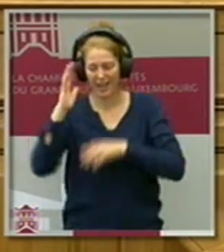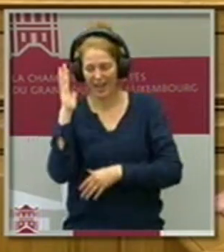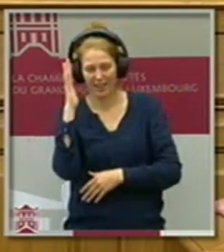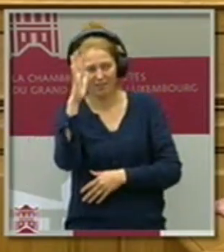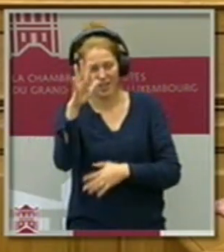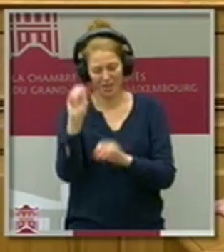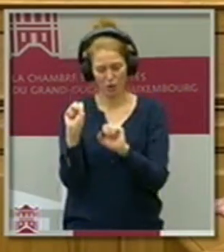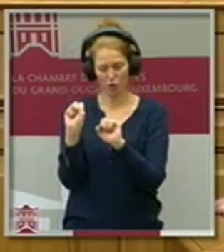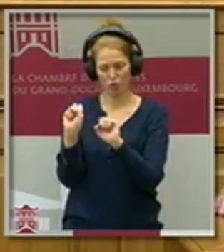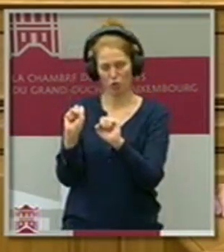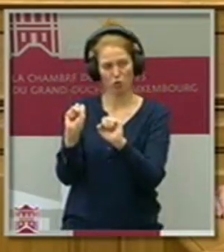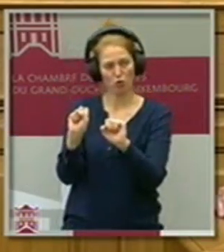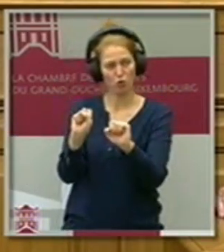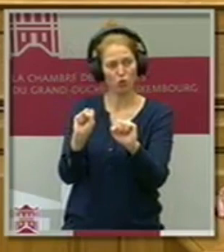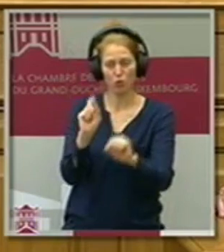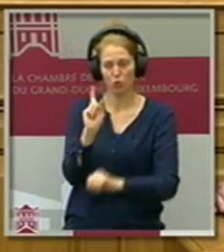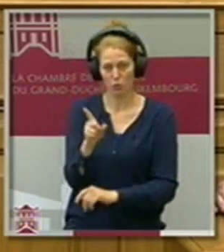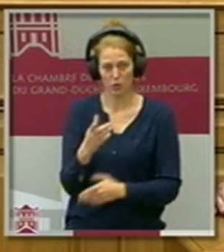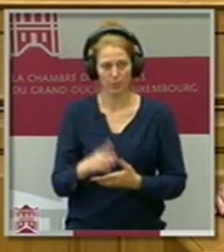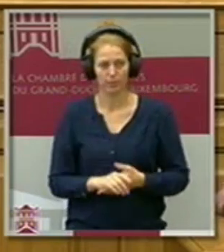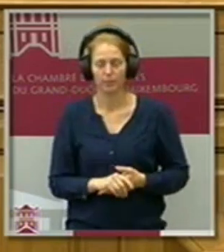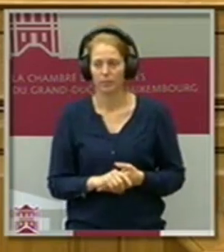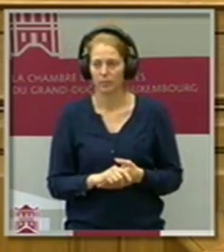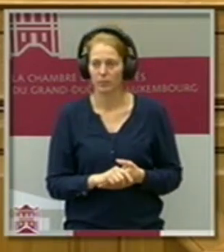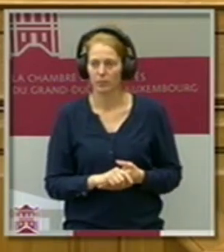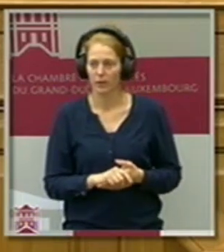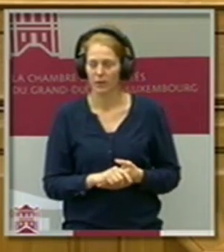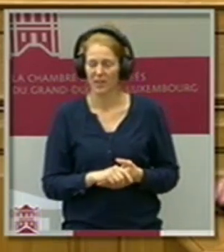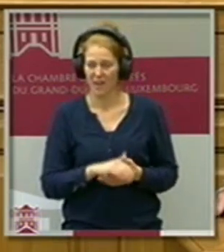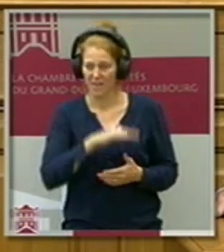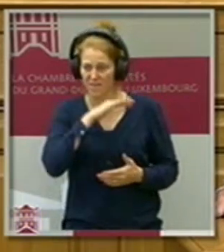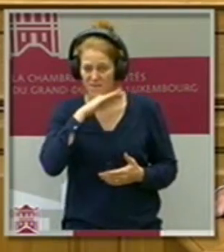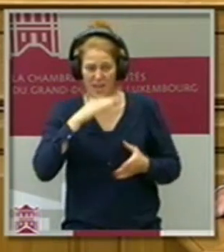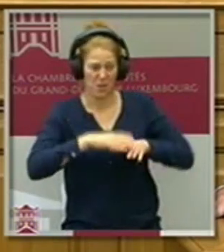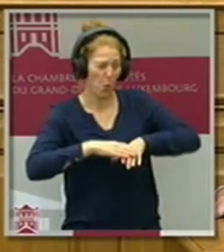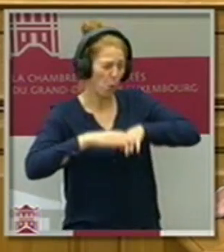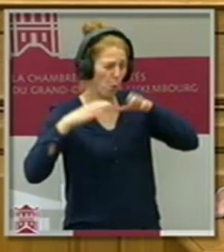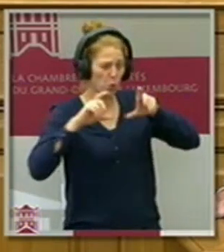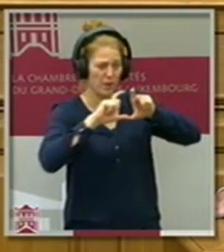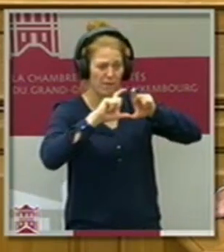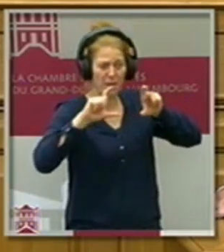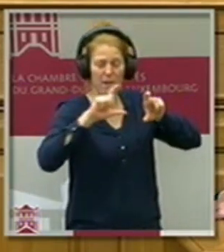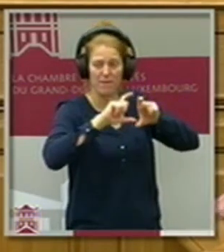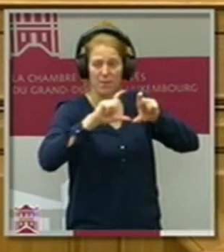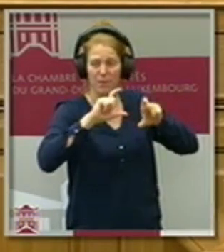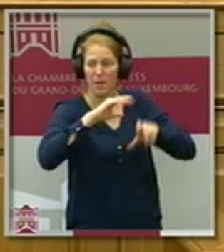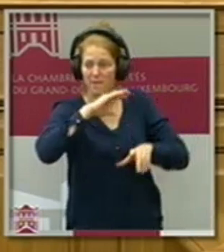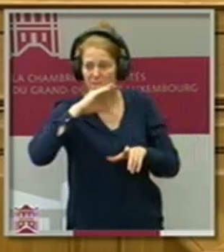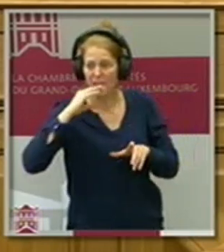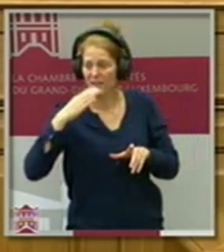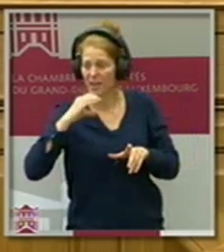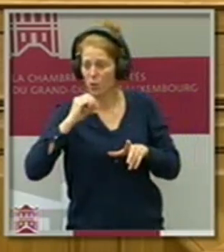100 größten multinationalen Konzerne produzieren 2/3 von der weltweiten CO2-Ausstoß. Und wenn wir